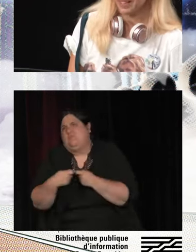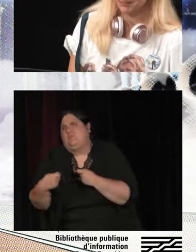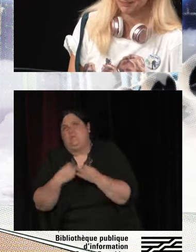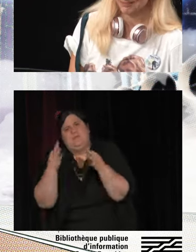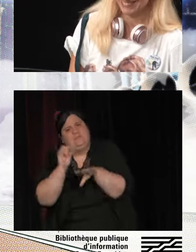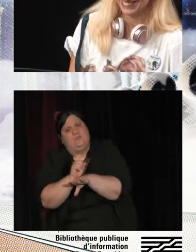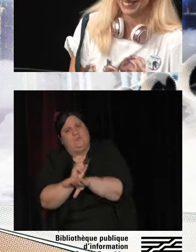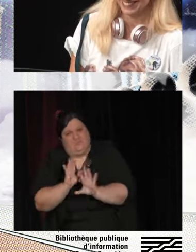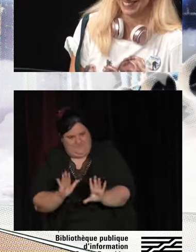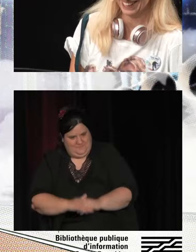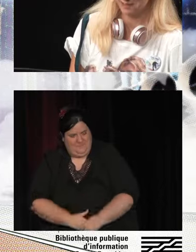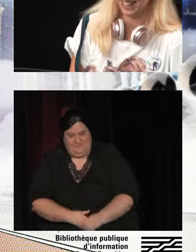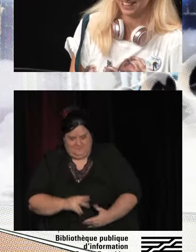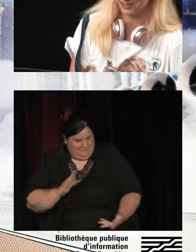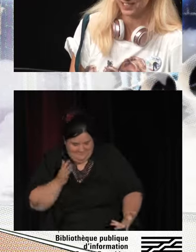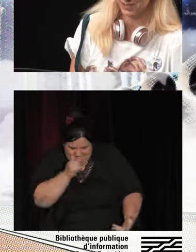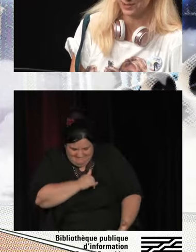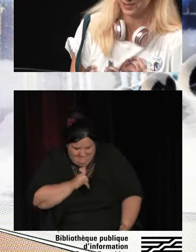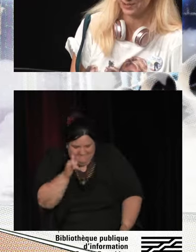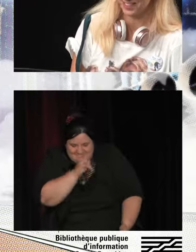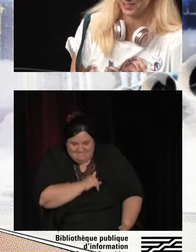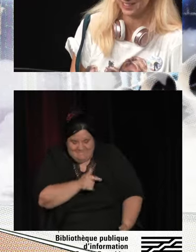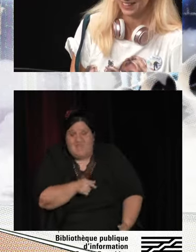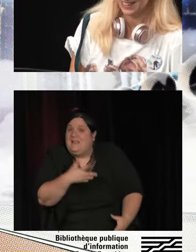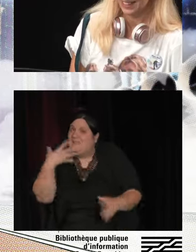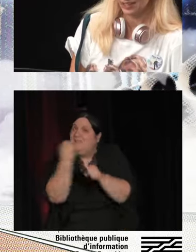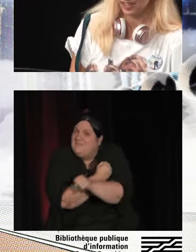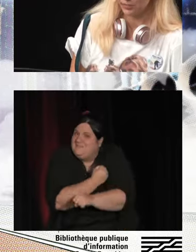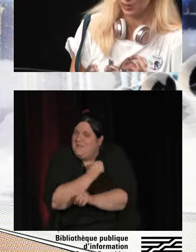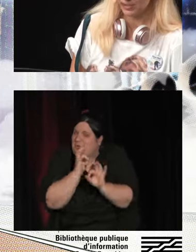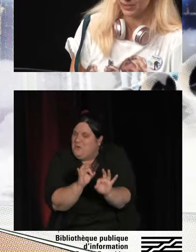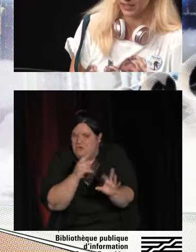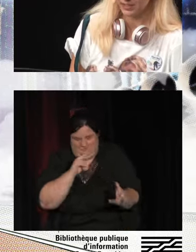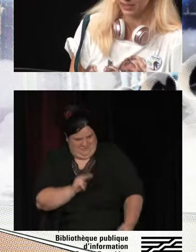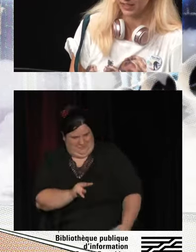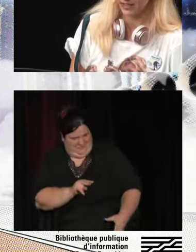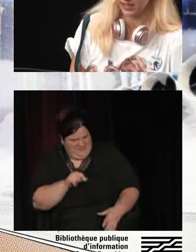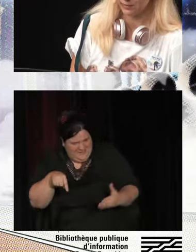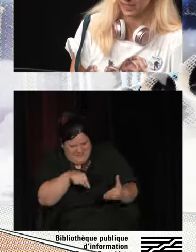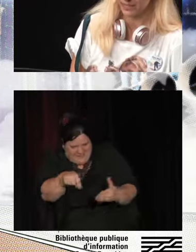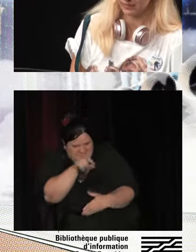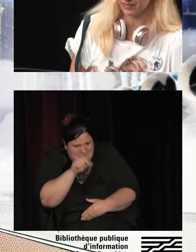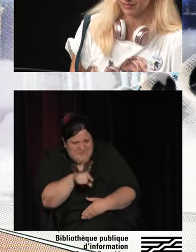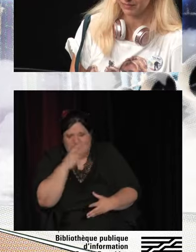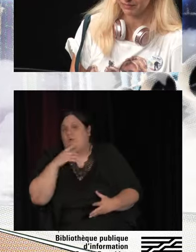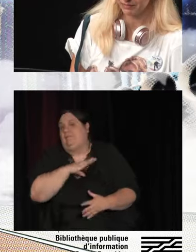Non mais la blague. La blague d'avoir le départ sur Ghost Valley 2. Alors là, je prends un peu des pièces et on va réessayer de